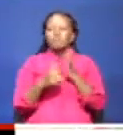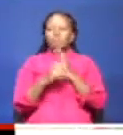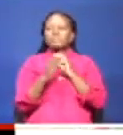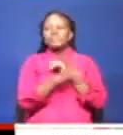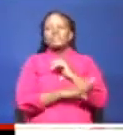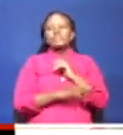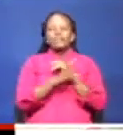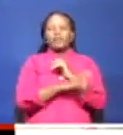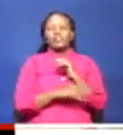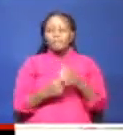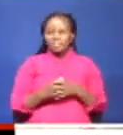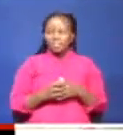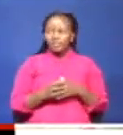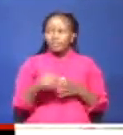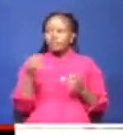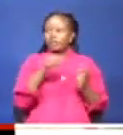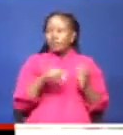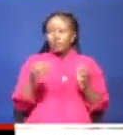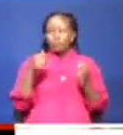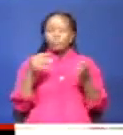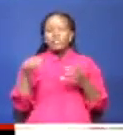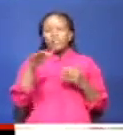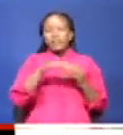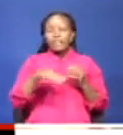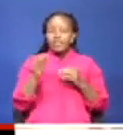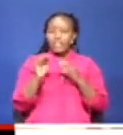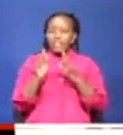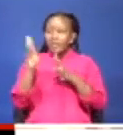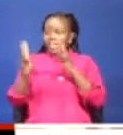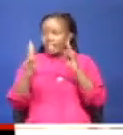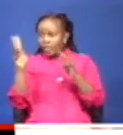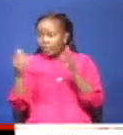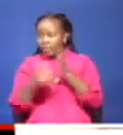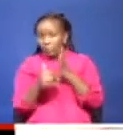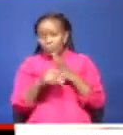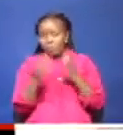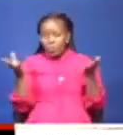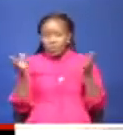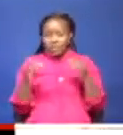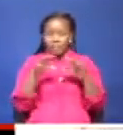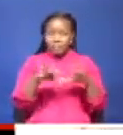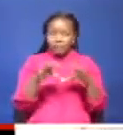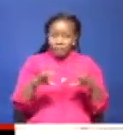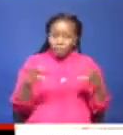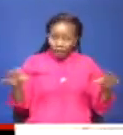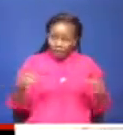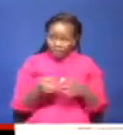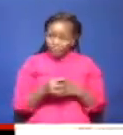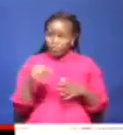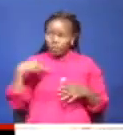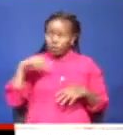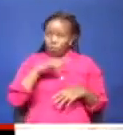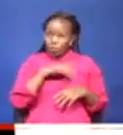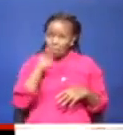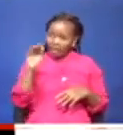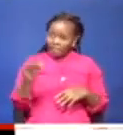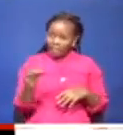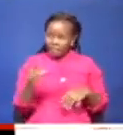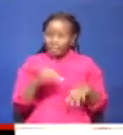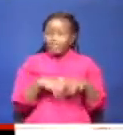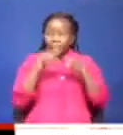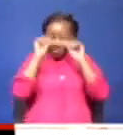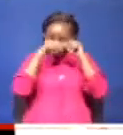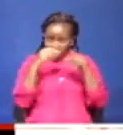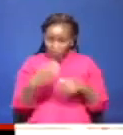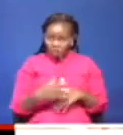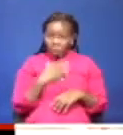ambayo yenye inatufinyiria hapa Githurai ni uwanja wa soko. Tunaomba mama akikuja kesho aweze kuangalia wananchi